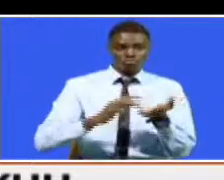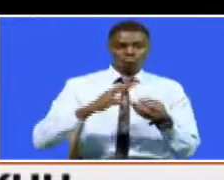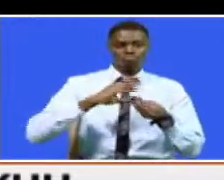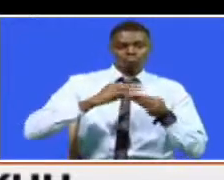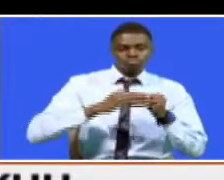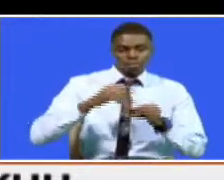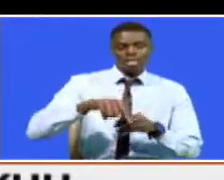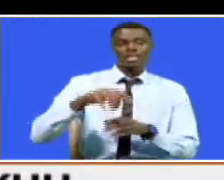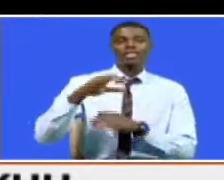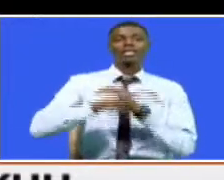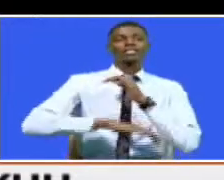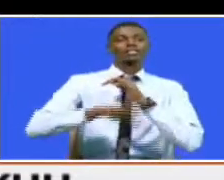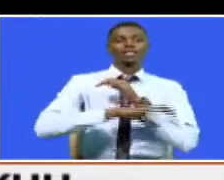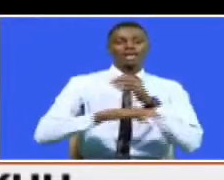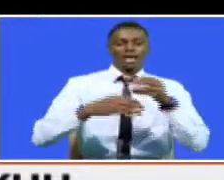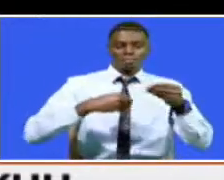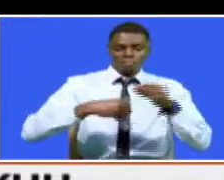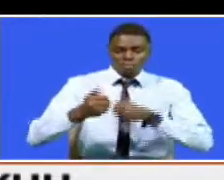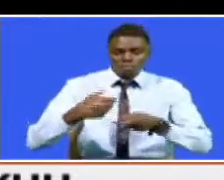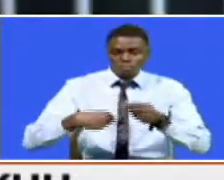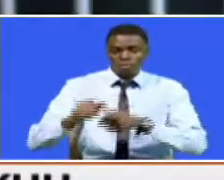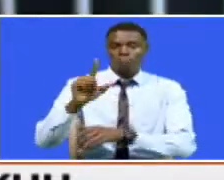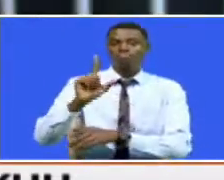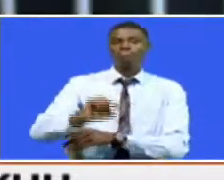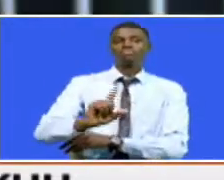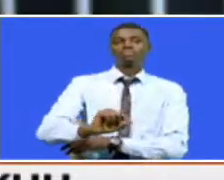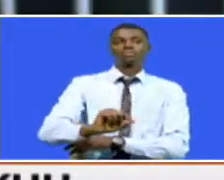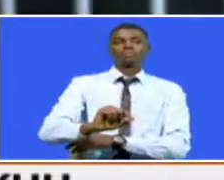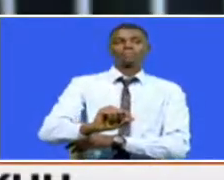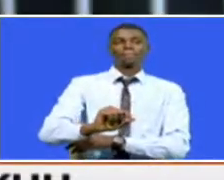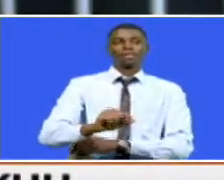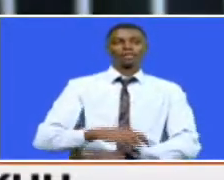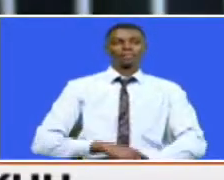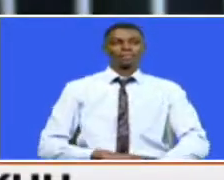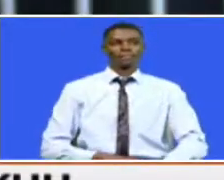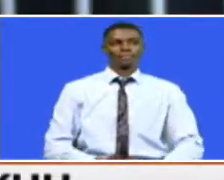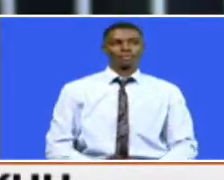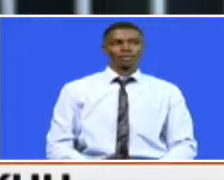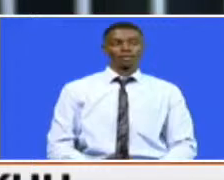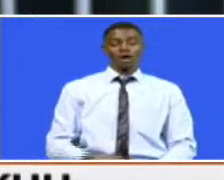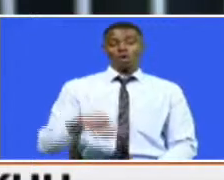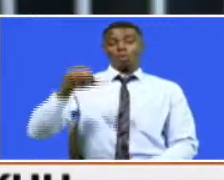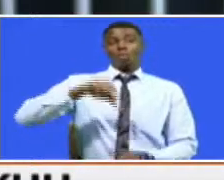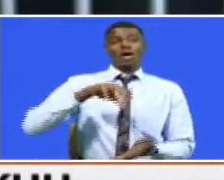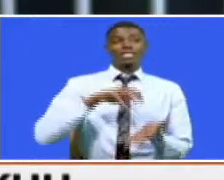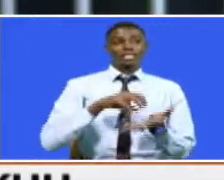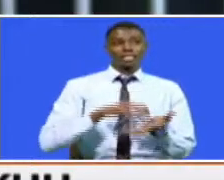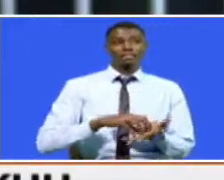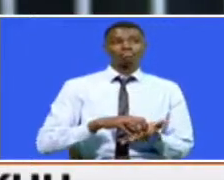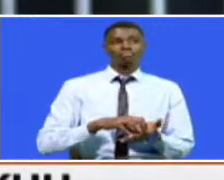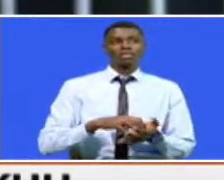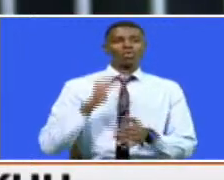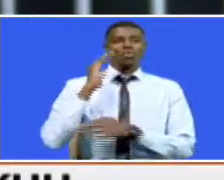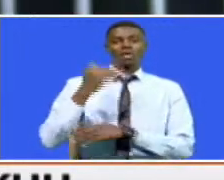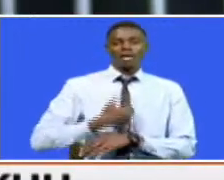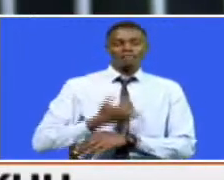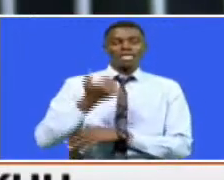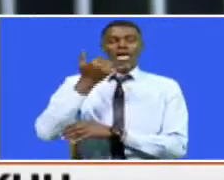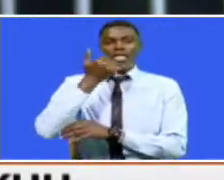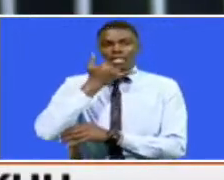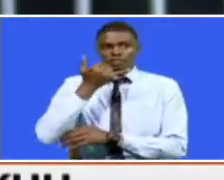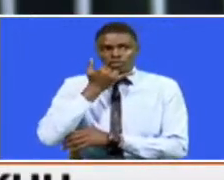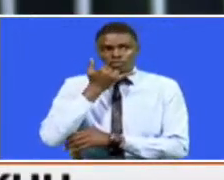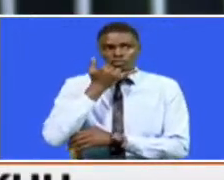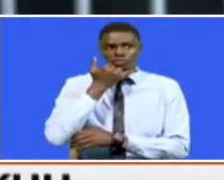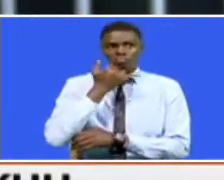zinatengenezwa nchini na zinauzwa kwa bei nafuu mno. At a worst case scenario, we'll be having telephone handsets